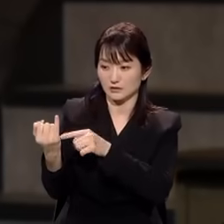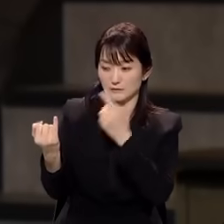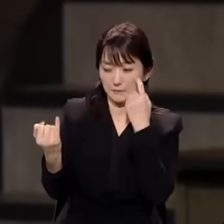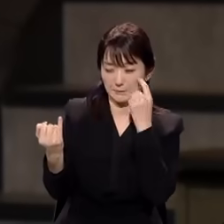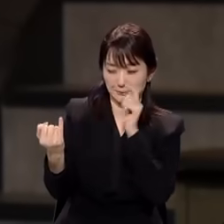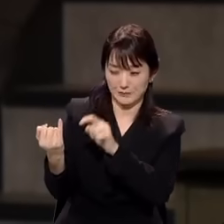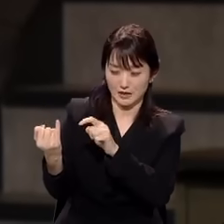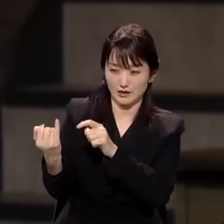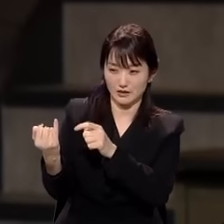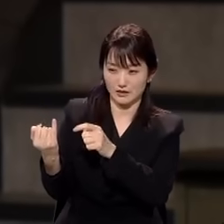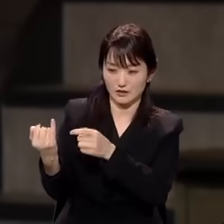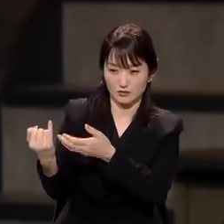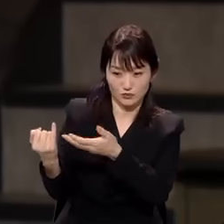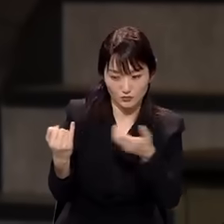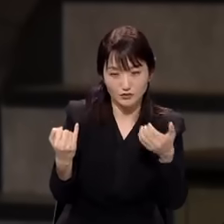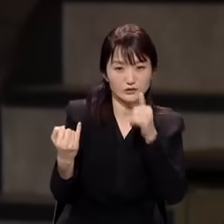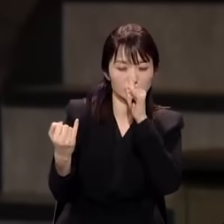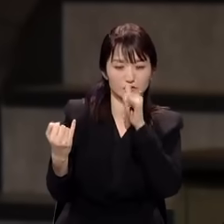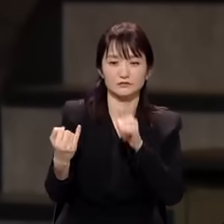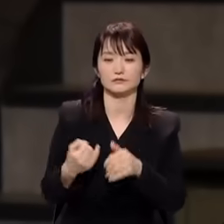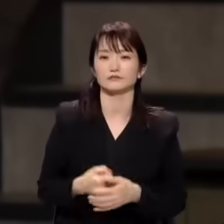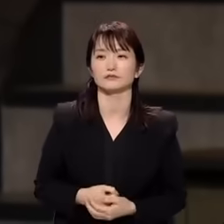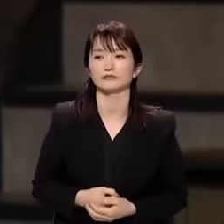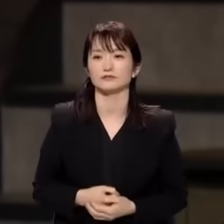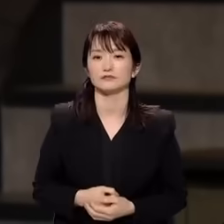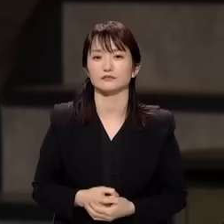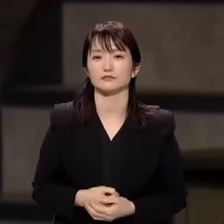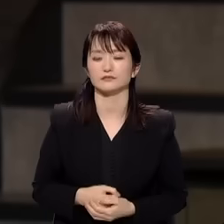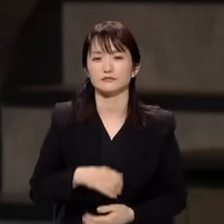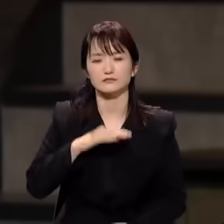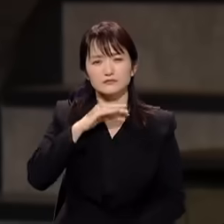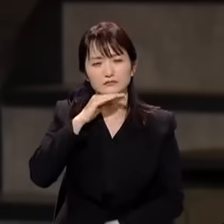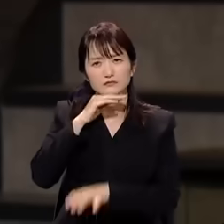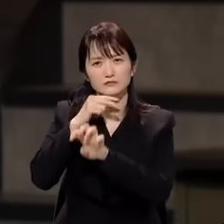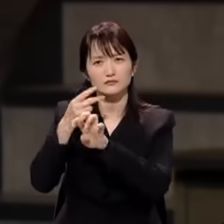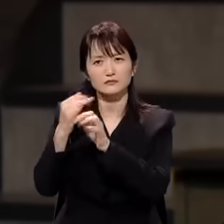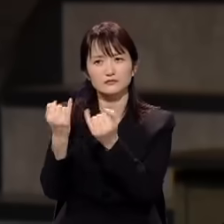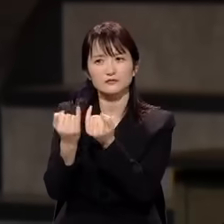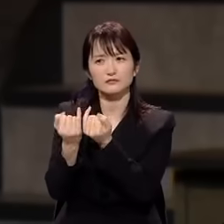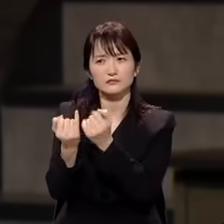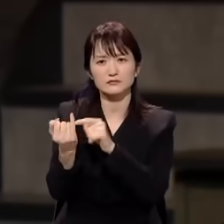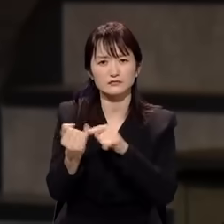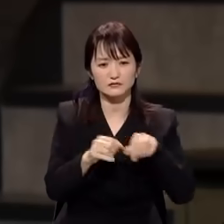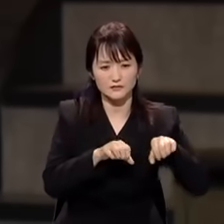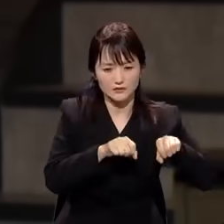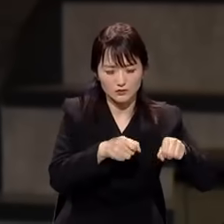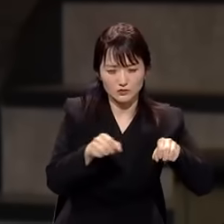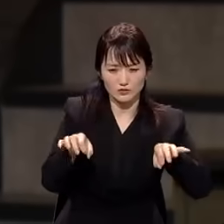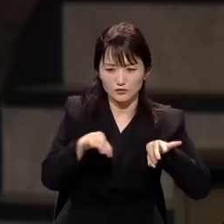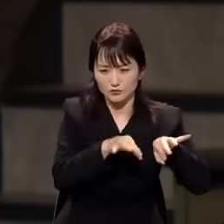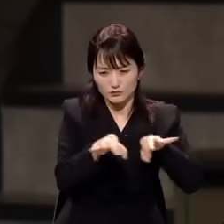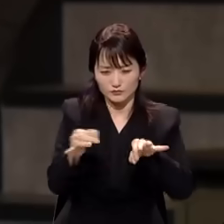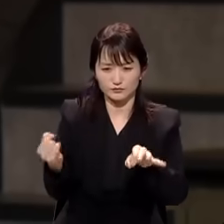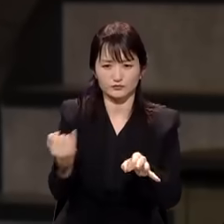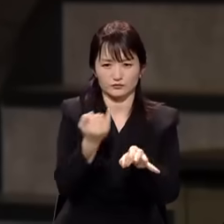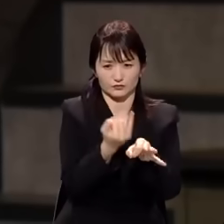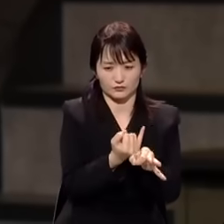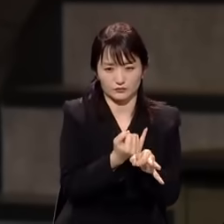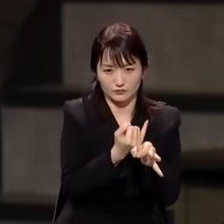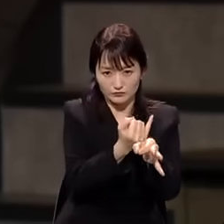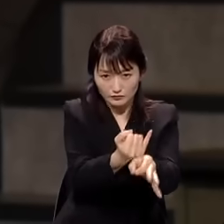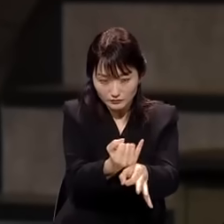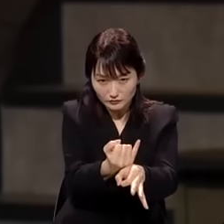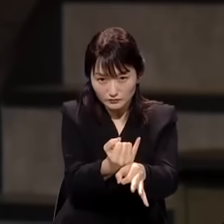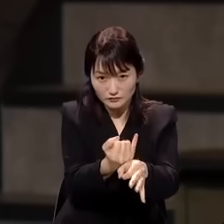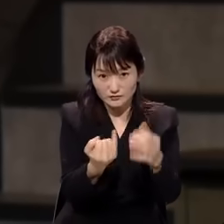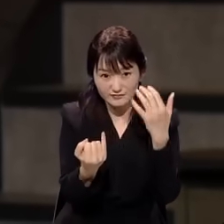있었고. 결국 이제 나중에 문제가 됐었던 그 중년 여성을 그 차에 오토바이 태워서 초등학교까지 데려가서